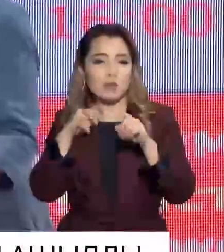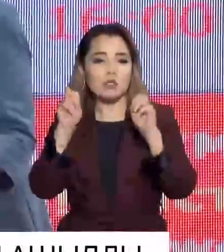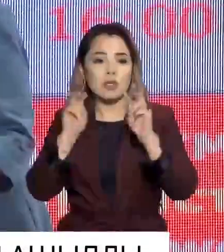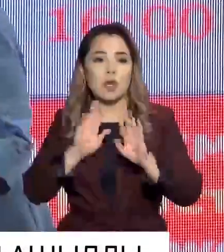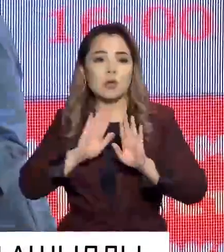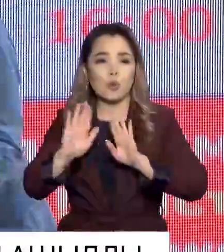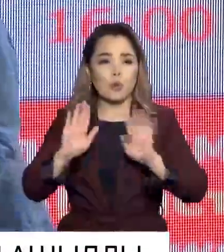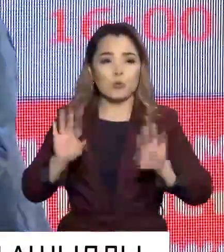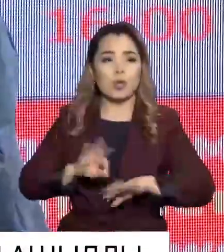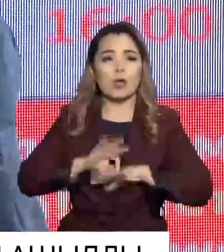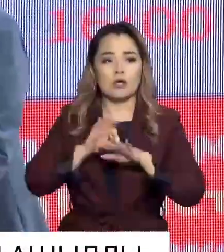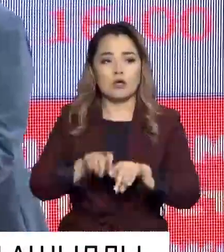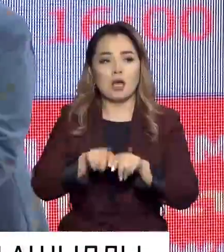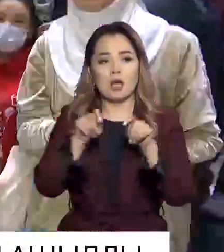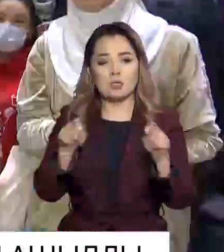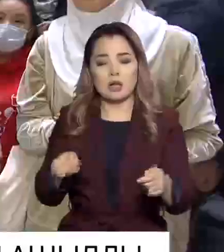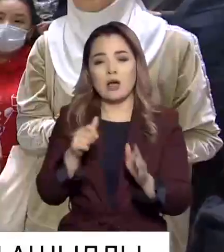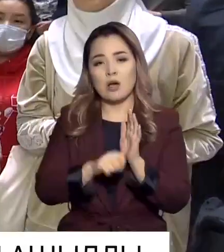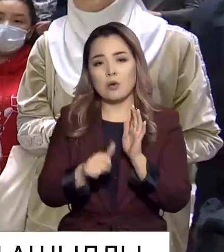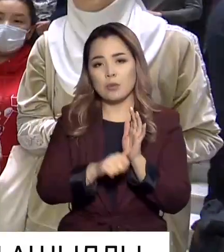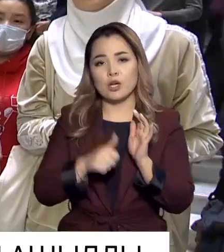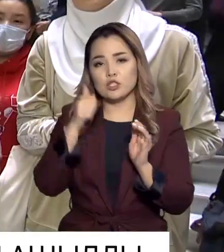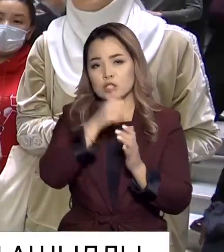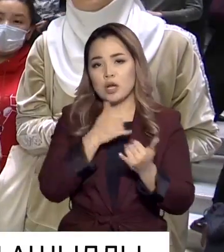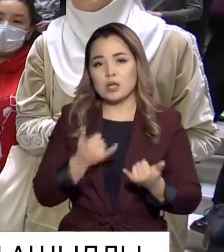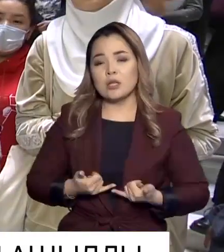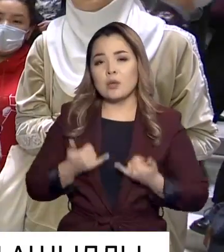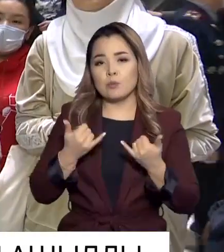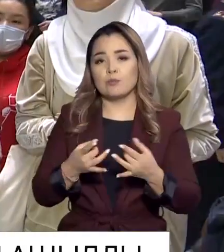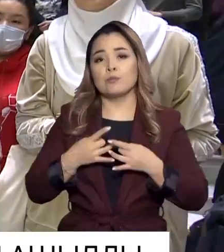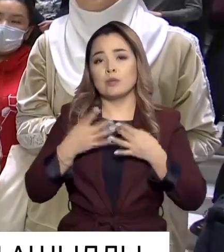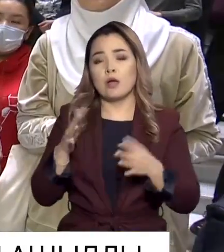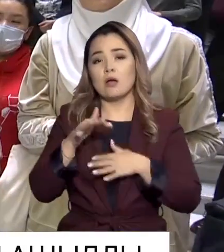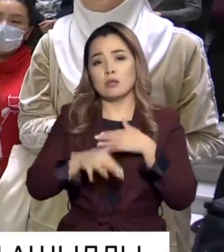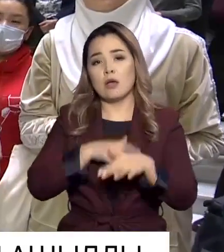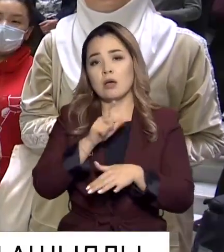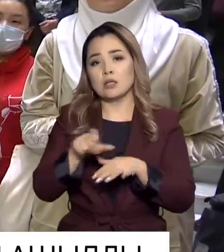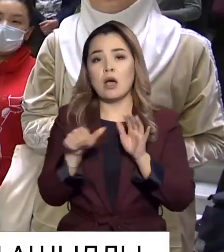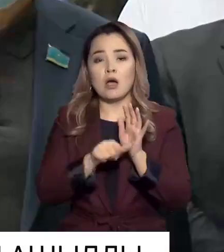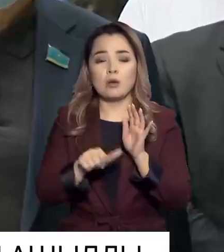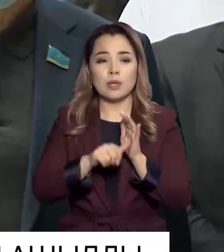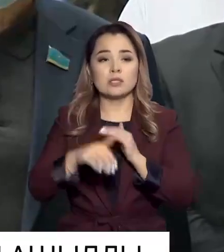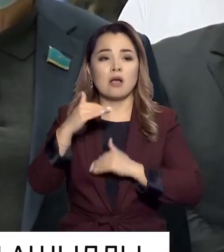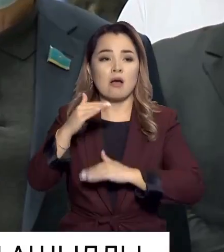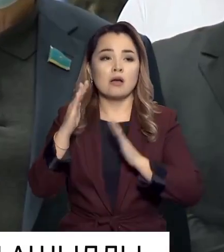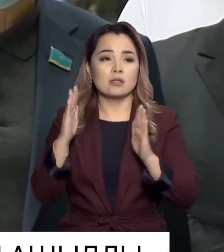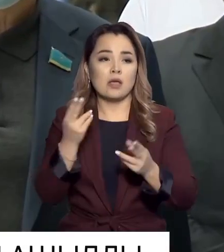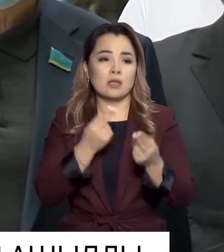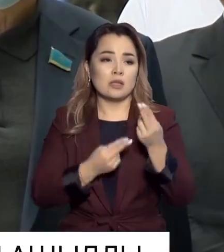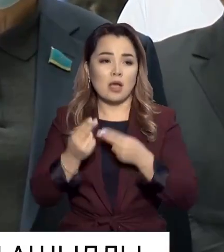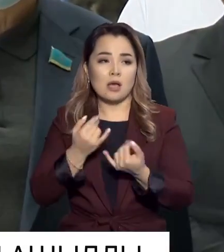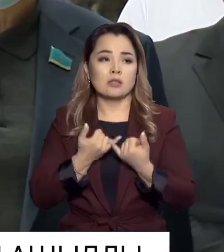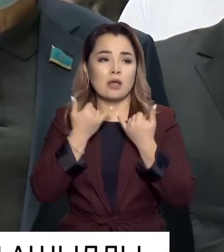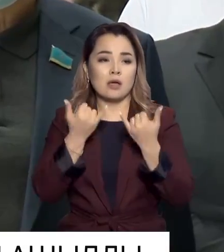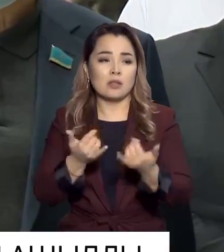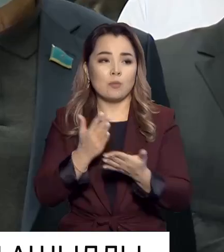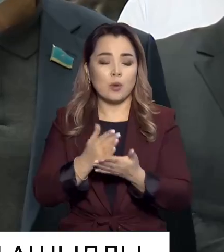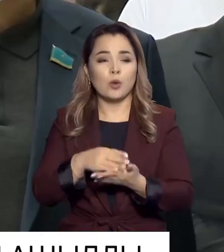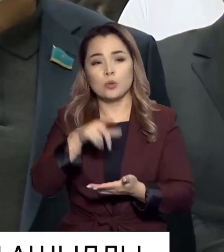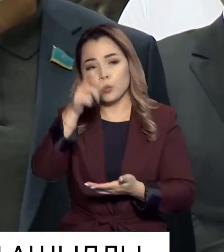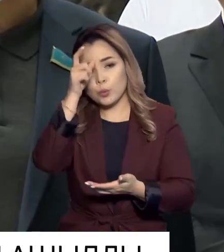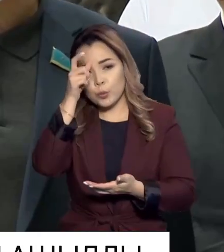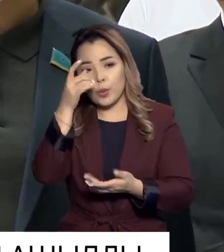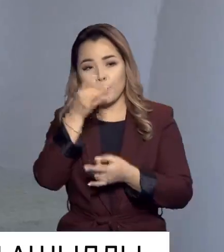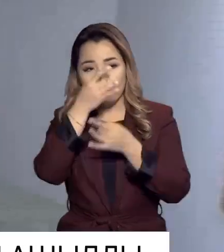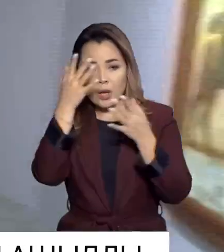көрме ашылды. Қылқалам шебері 60 жылдық мерейтойына орай келушілер назарына 60 картинасын ұсынып отыр. Олардың арасында түркі әлемінің